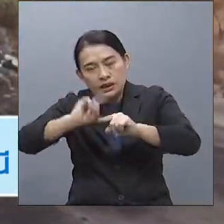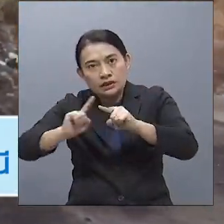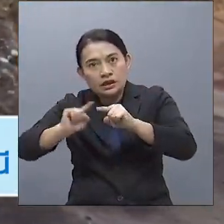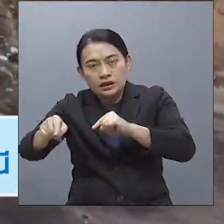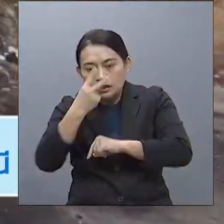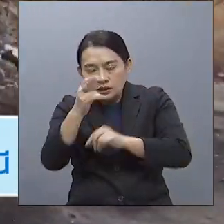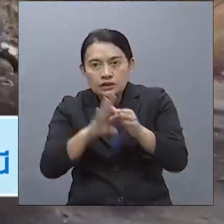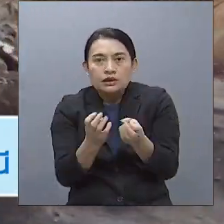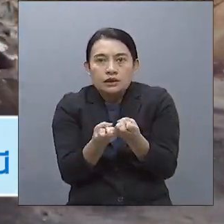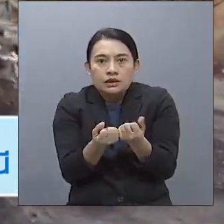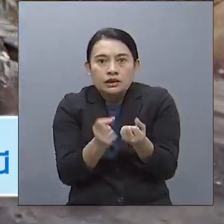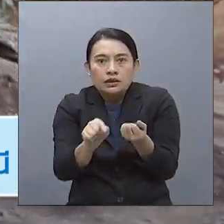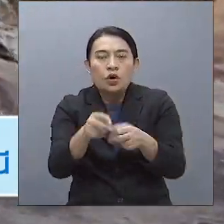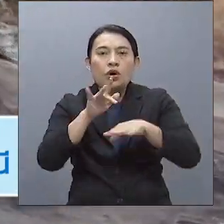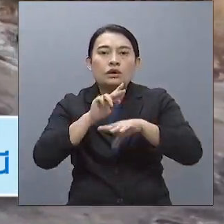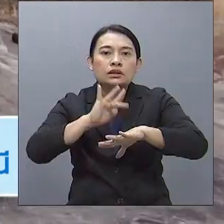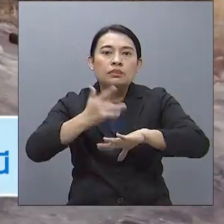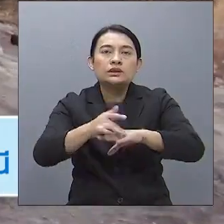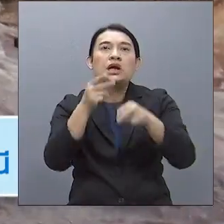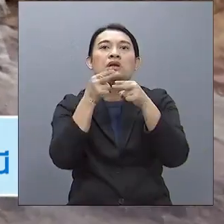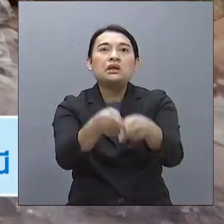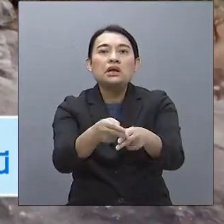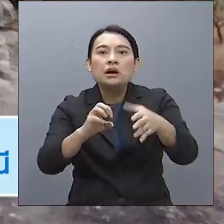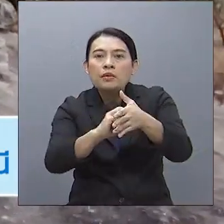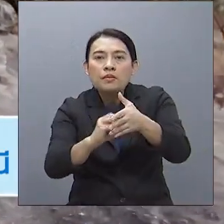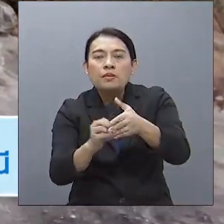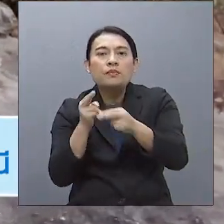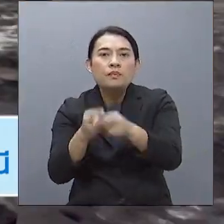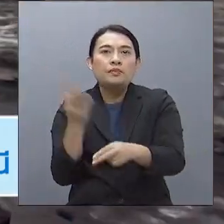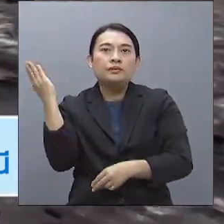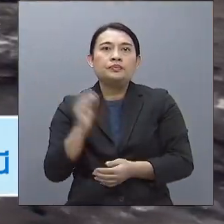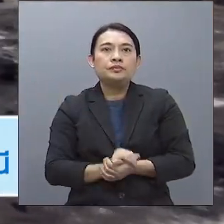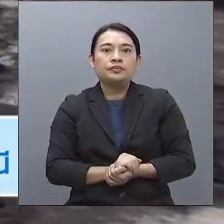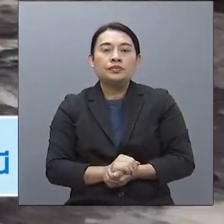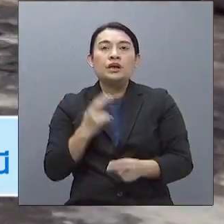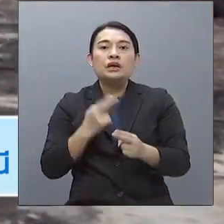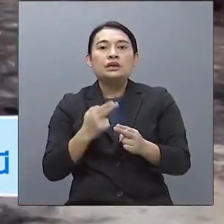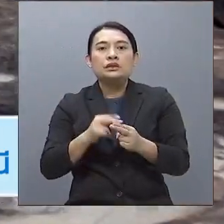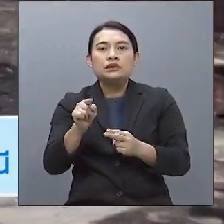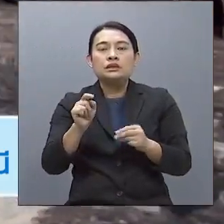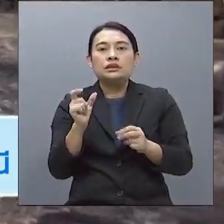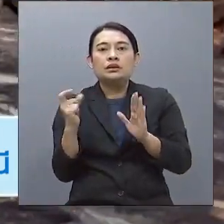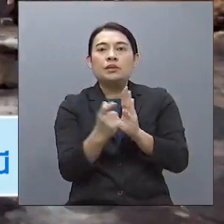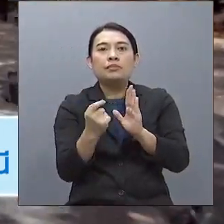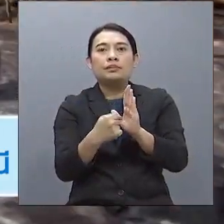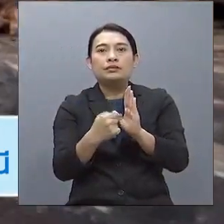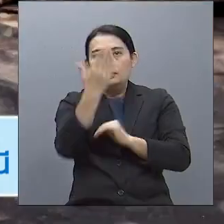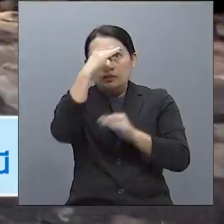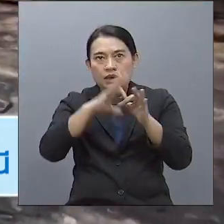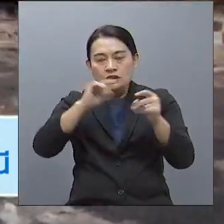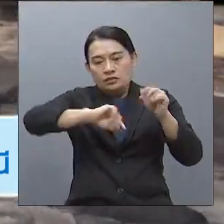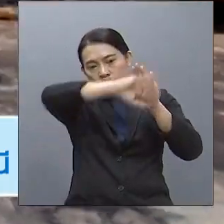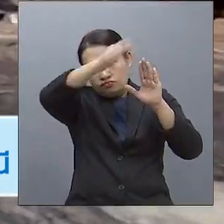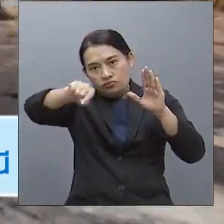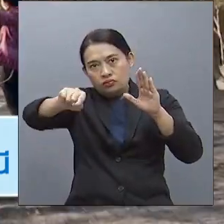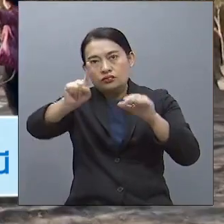ขบวนการกัดกร่อนจากธรรมชาติค่ะ ชื่อภูพระบาทนั้นมาจากรอยพระพุทธบาทที่ประดิษฐานอยู่บนเทือกเขานี้นะคะแล้วก็ภายในเขตอุทย